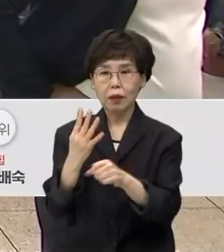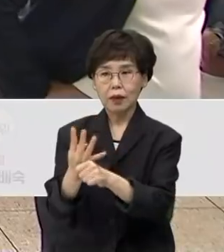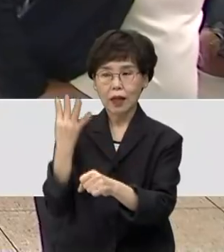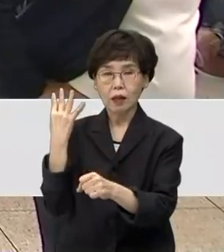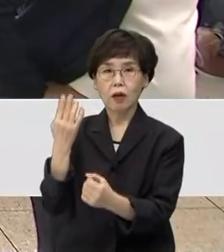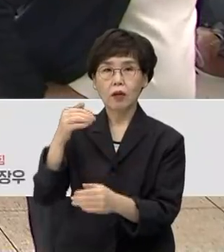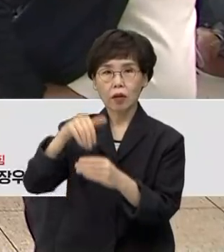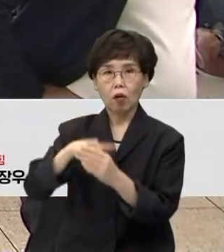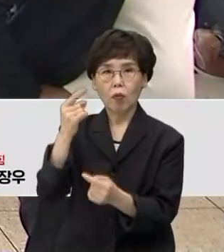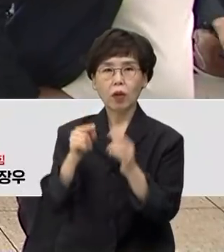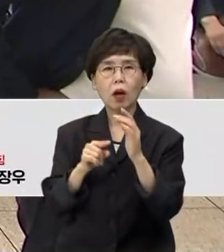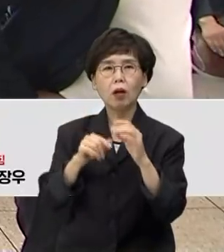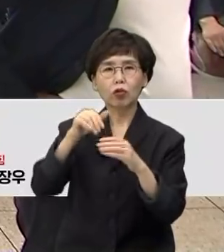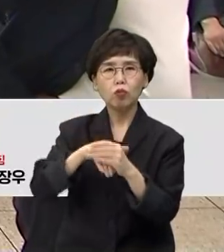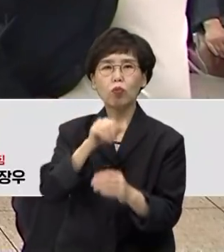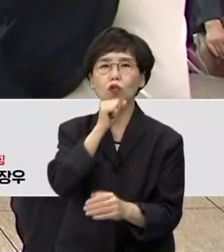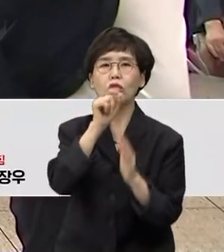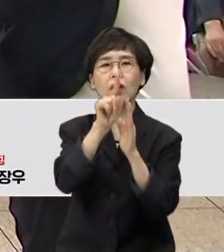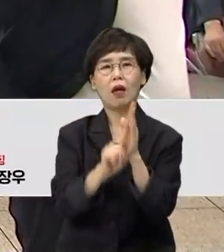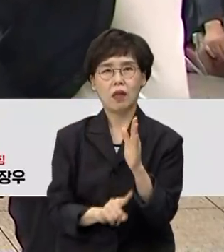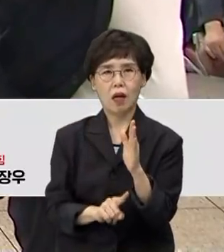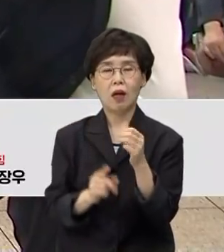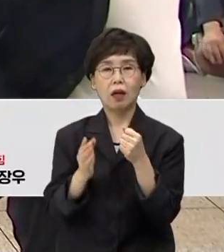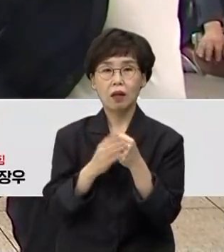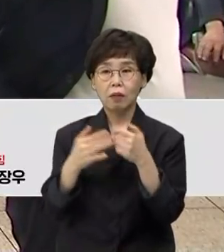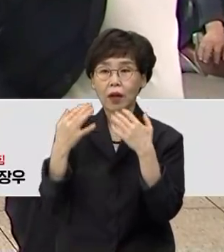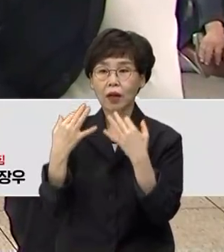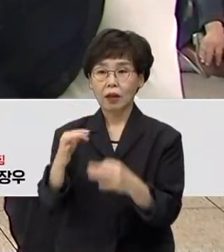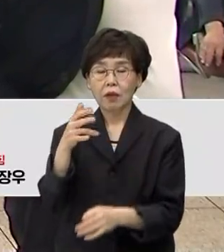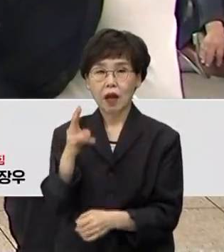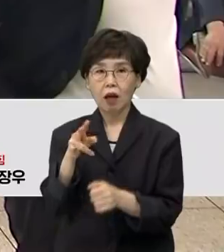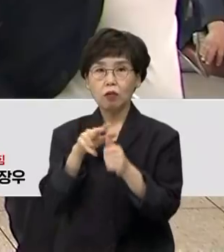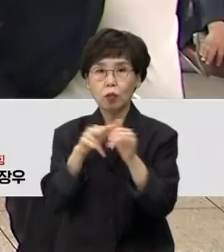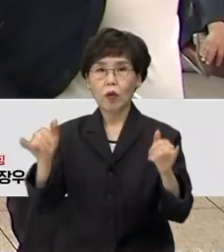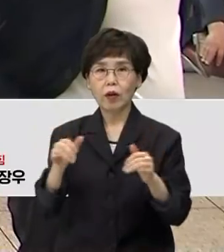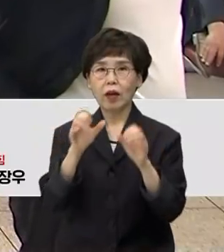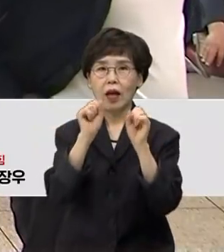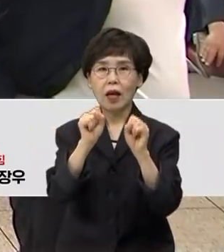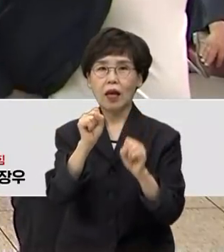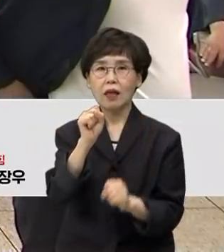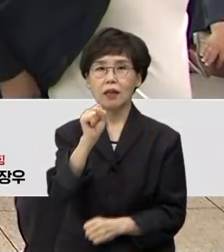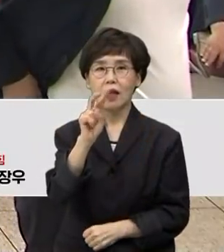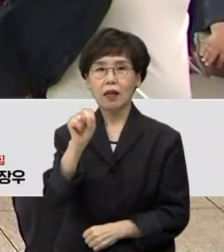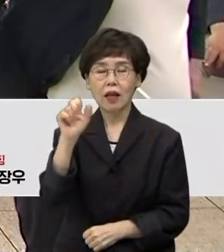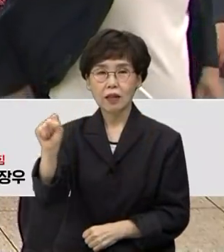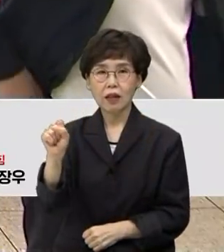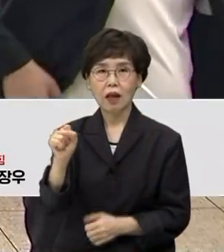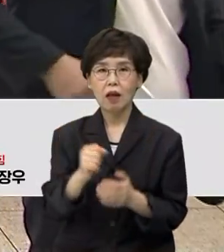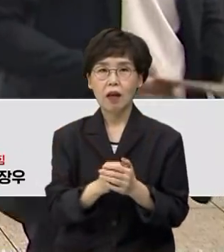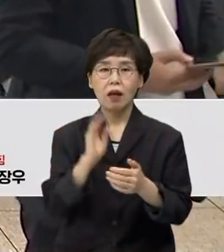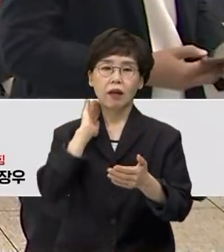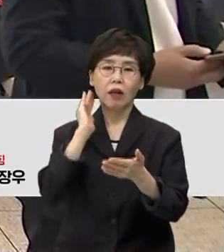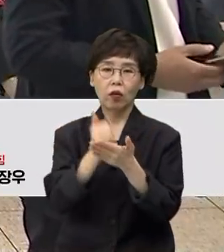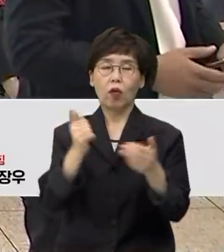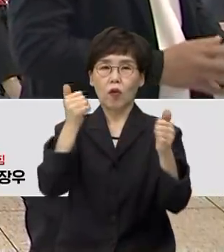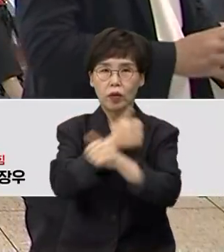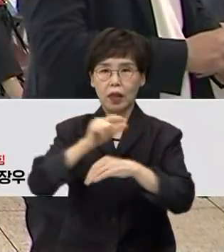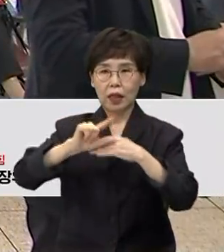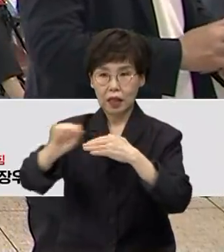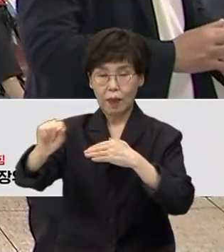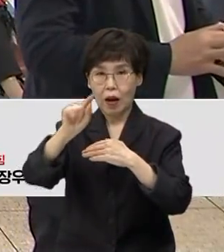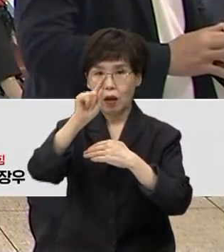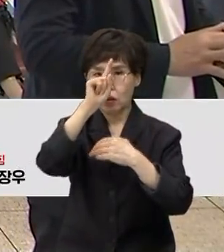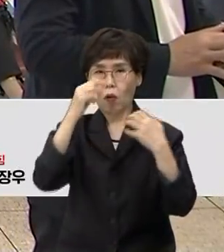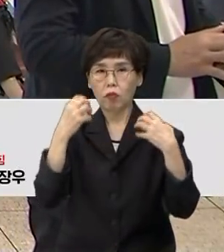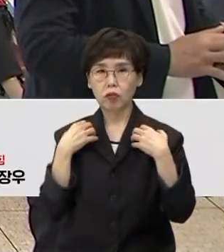선거보다 투표율이 낮은 추세를 보이자 김은혜 후보는 SNS에 정권 교체에 이어 지방 권력을 정상화해야 한다는